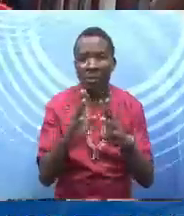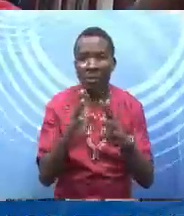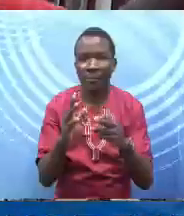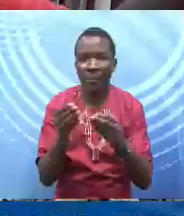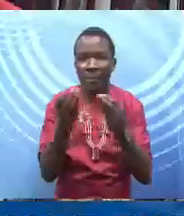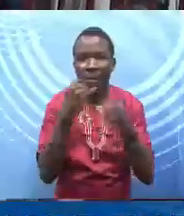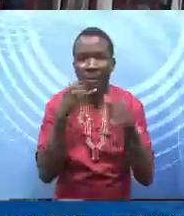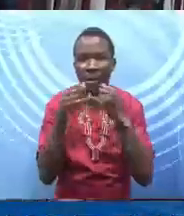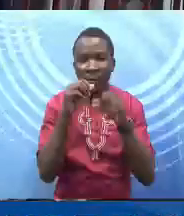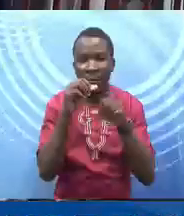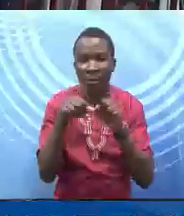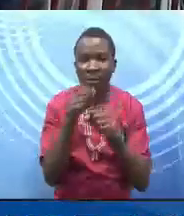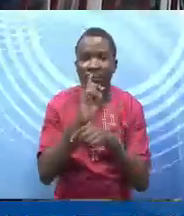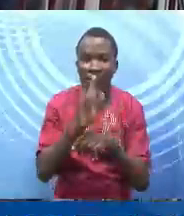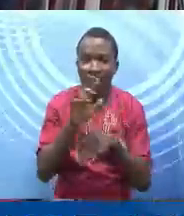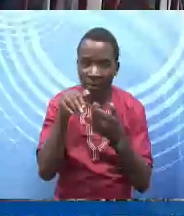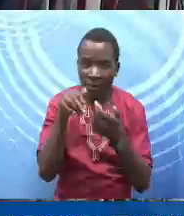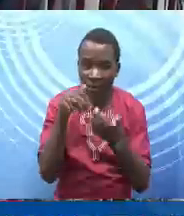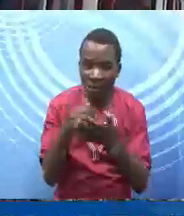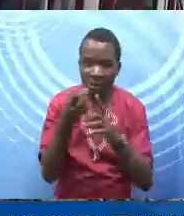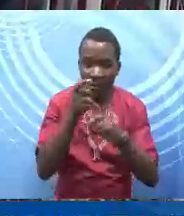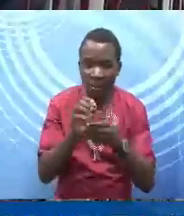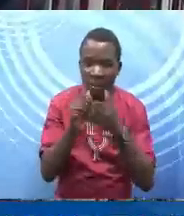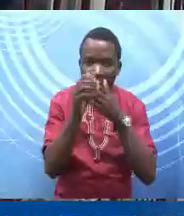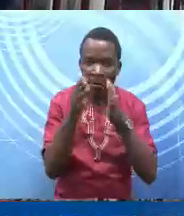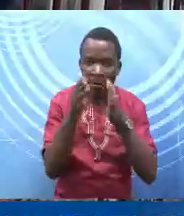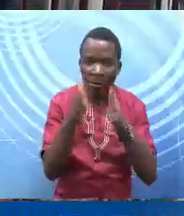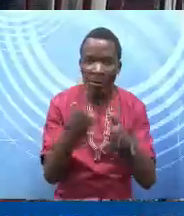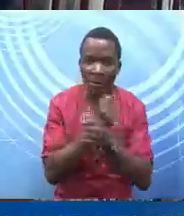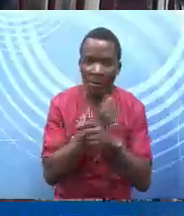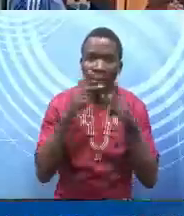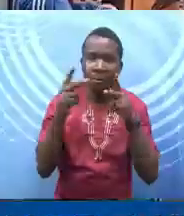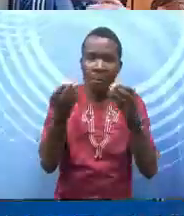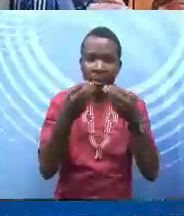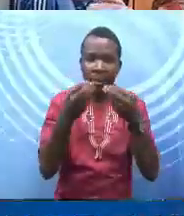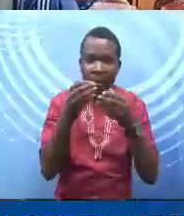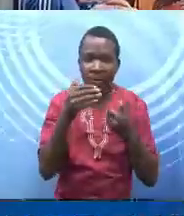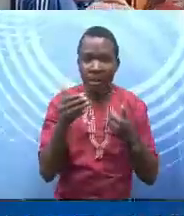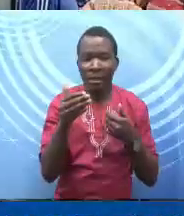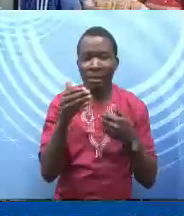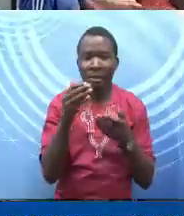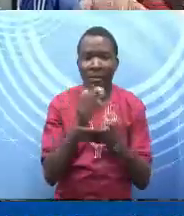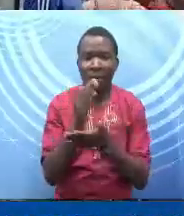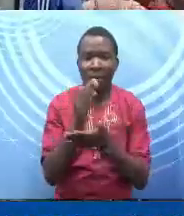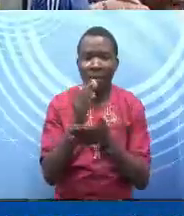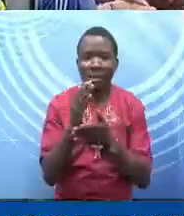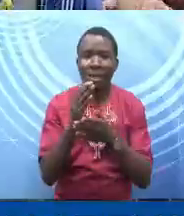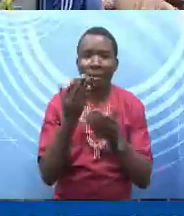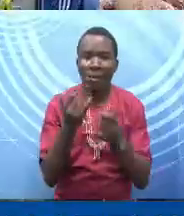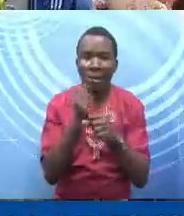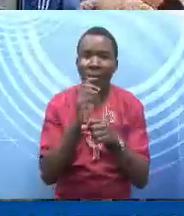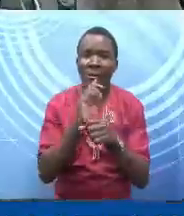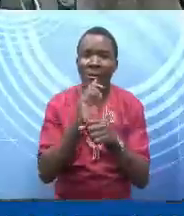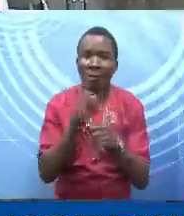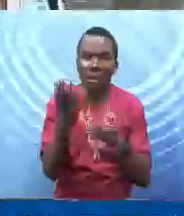guhabwa amakuru ya komande byose tubikesha ubuyobozi bw'Inkundamahoro bukayitugezaho hakiri kare. Ubwo buryo bwo kuraza komande imodoka